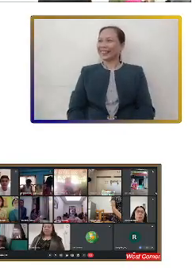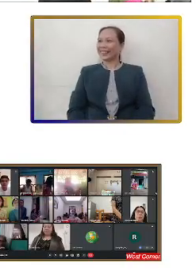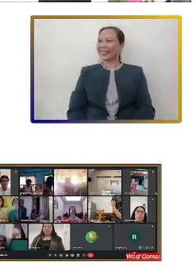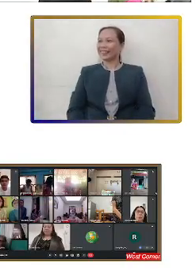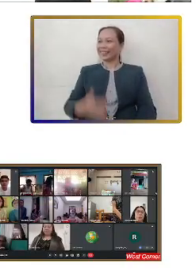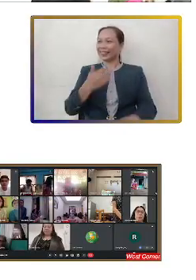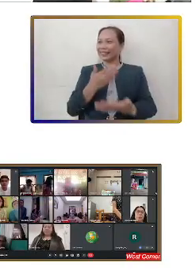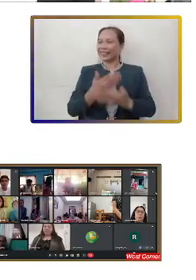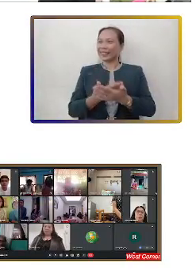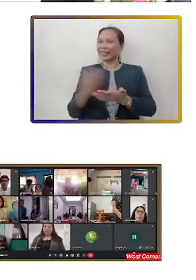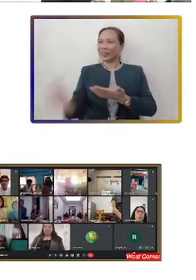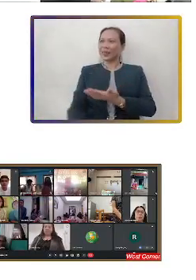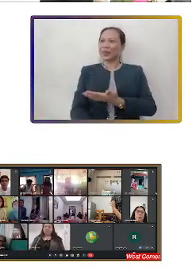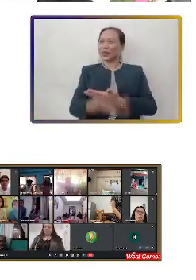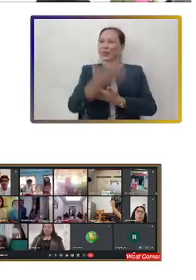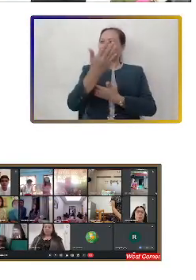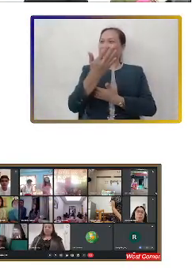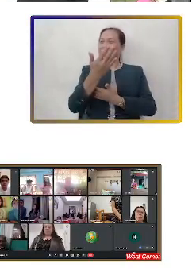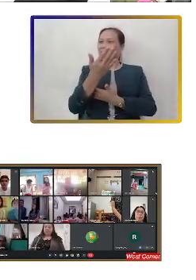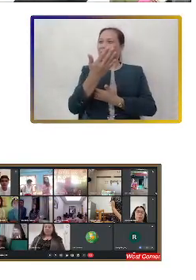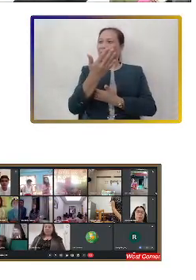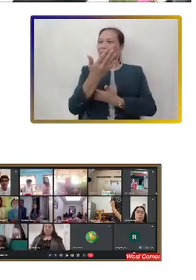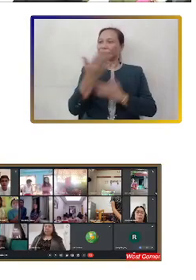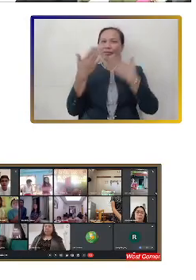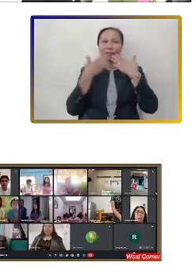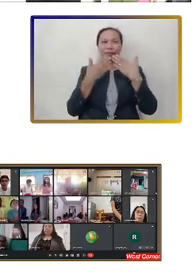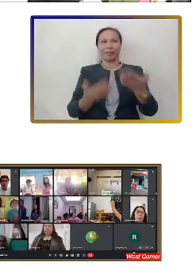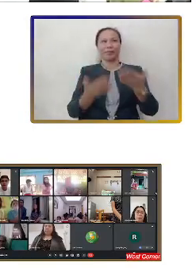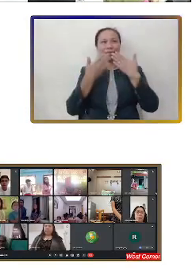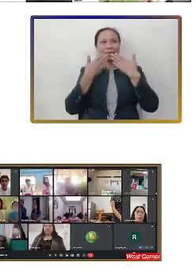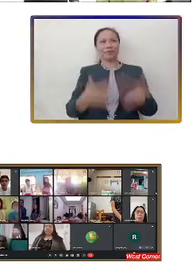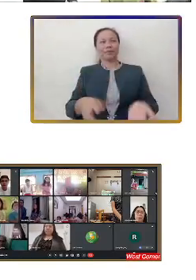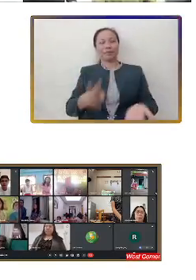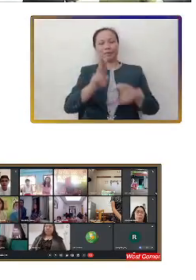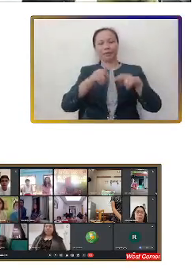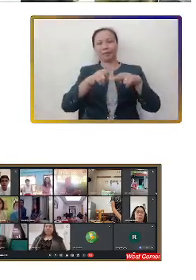Alright, good morning. Alright, thank you. Maybe you see it.